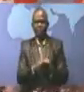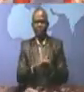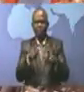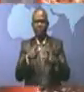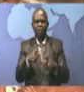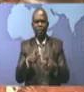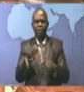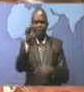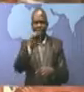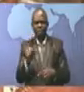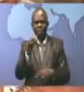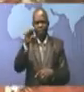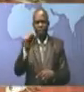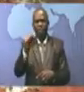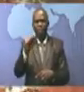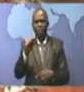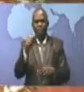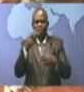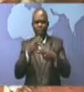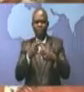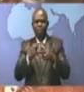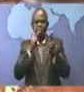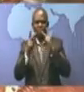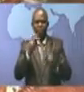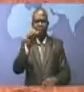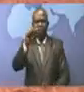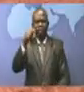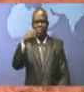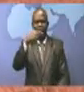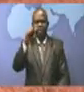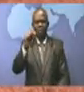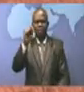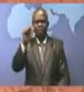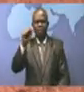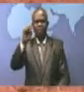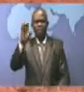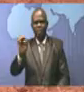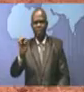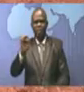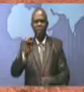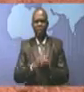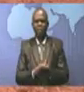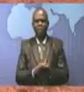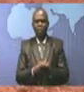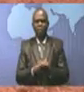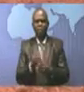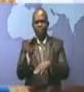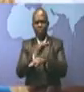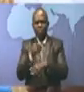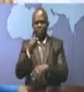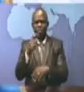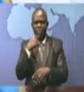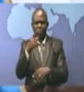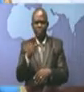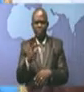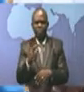A, dite Agatasi en Kirundi. En son discours, le ministre Sanctus Nilagira a fait entendre que l'agriculture